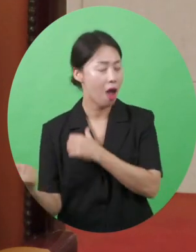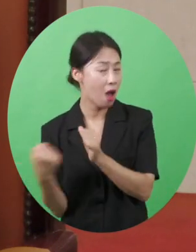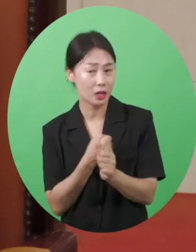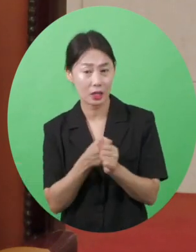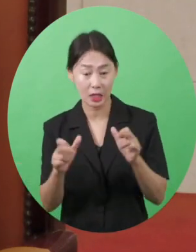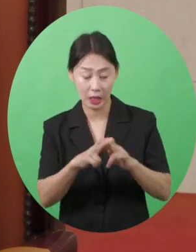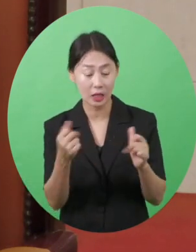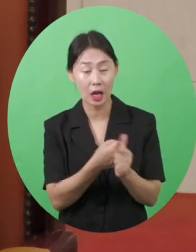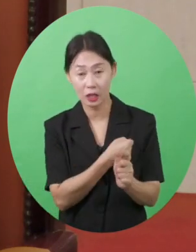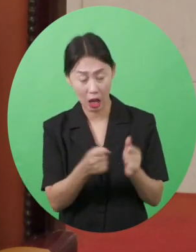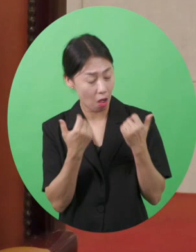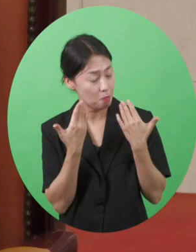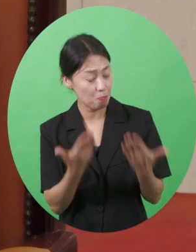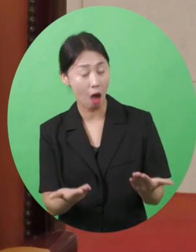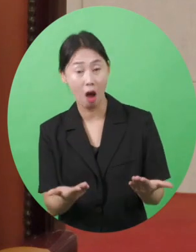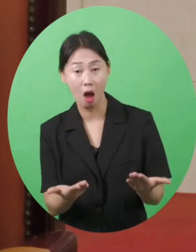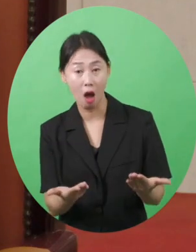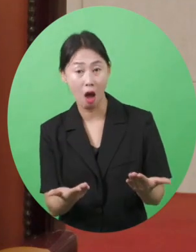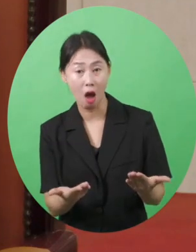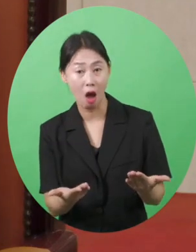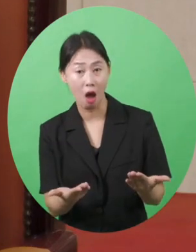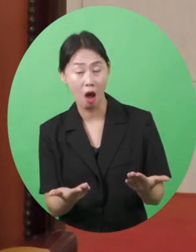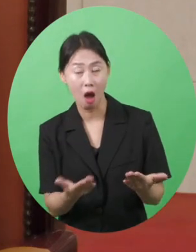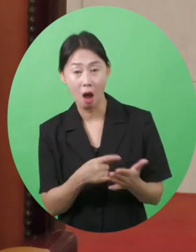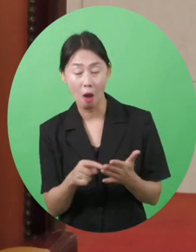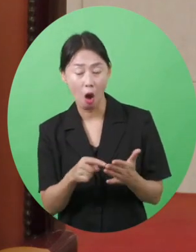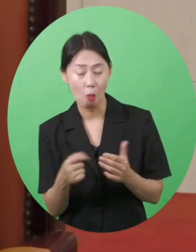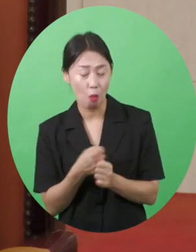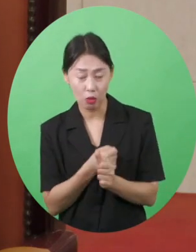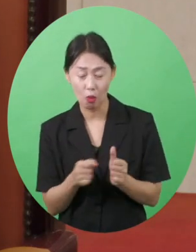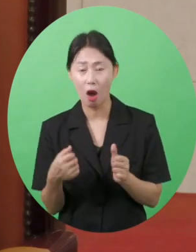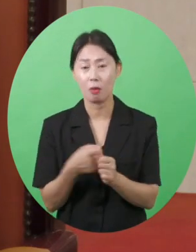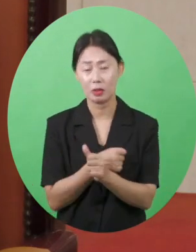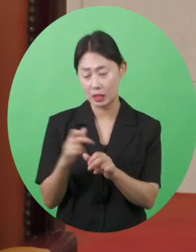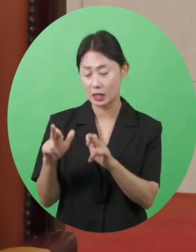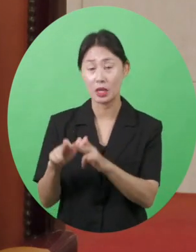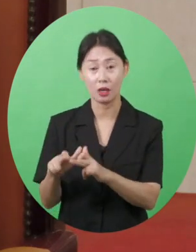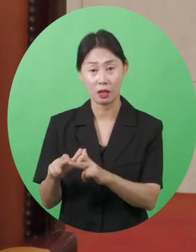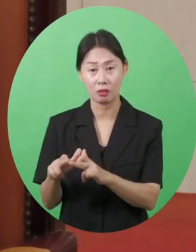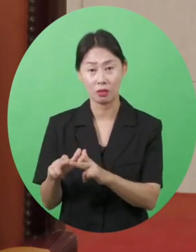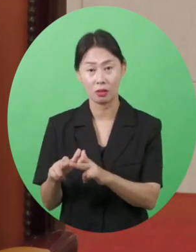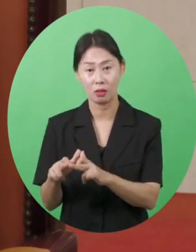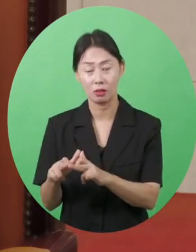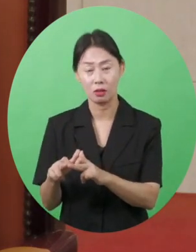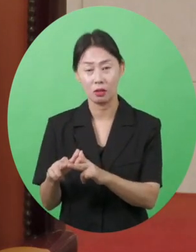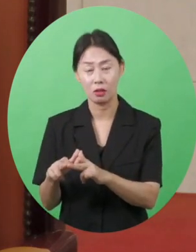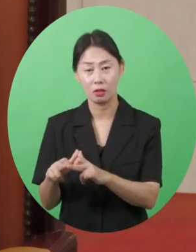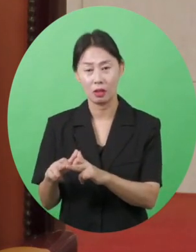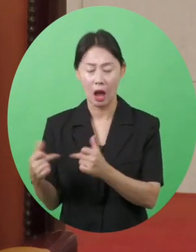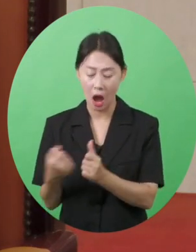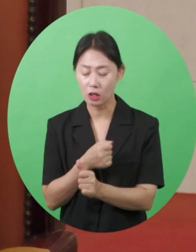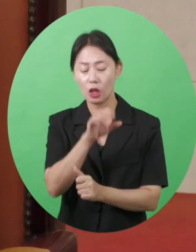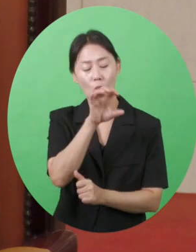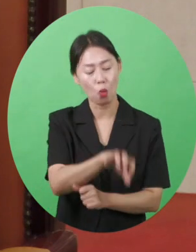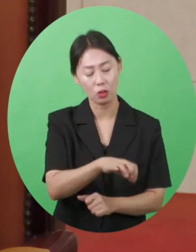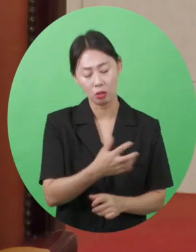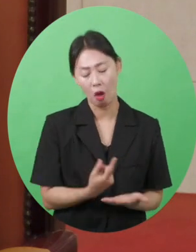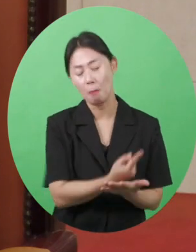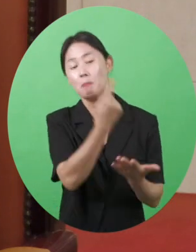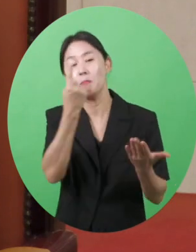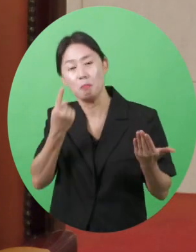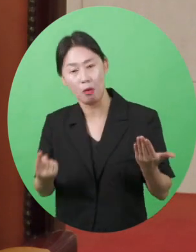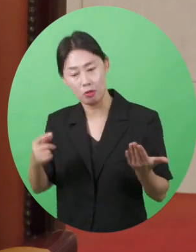피해 그 쉼터의 경우는 폭력과 학대 그리고 피해 입은 장애인들이 학대 장소에서